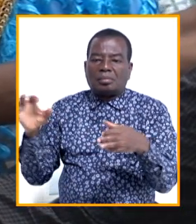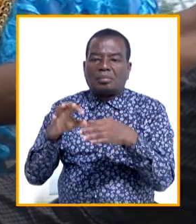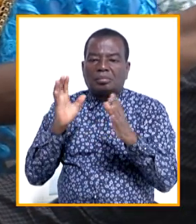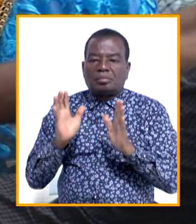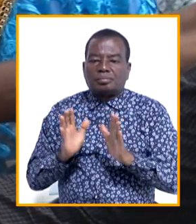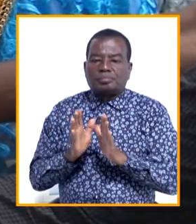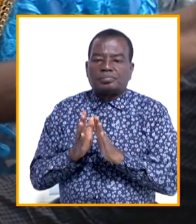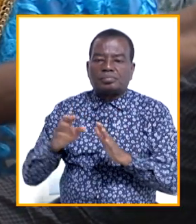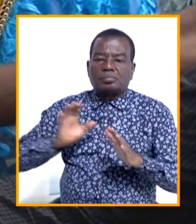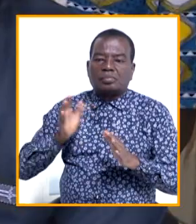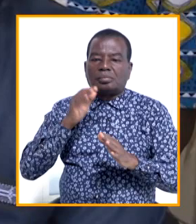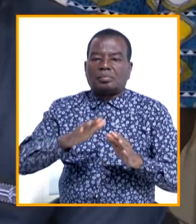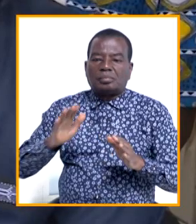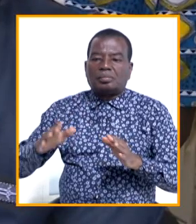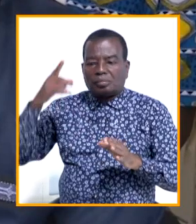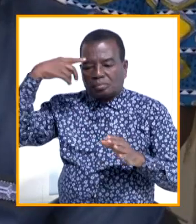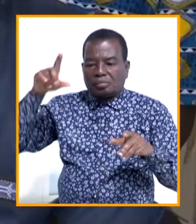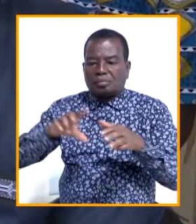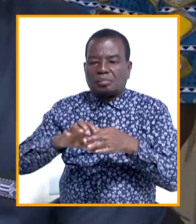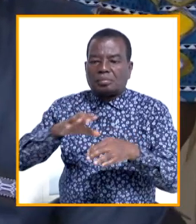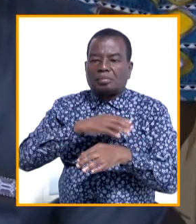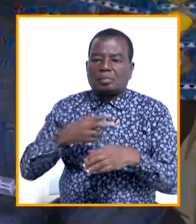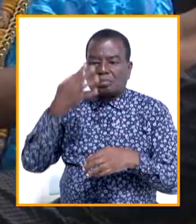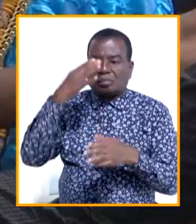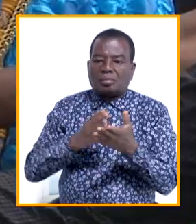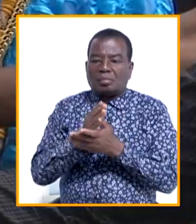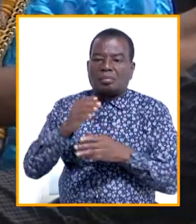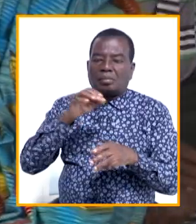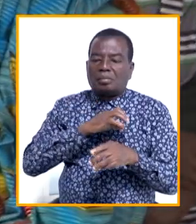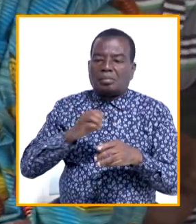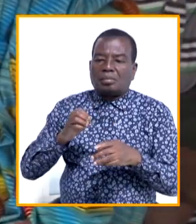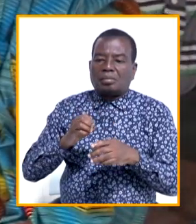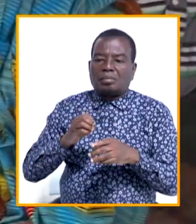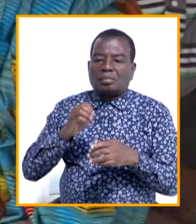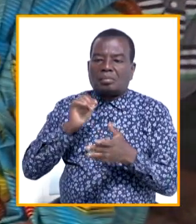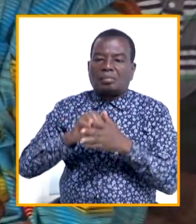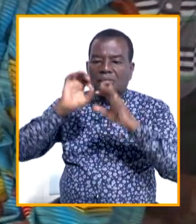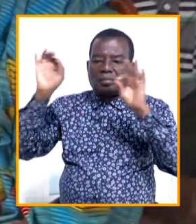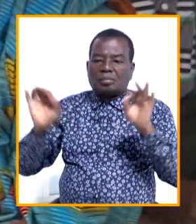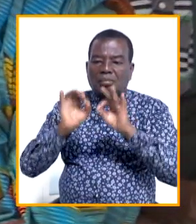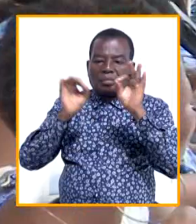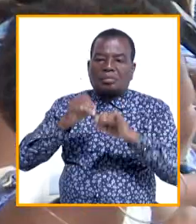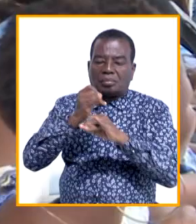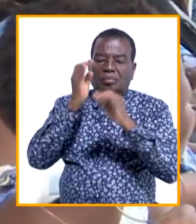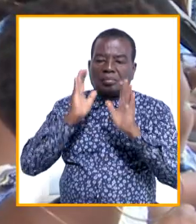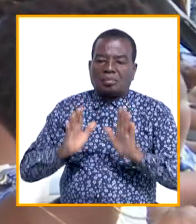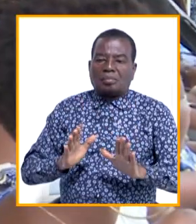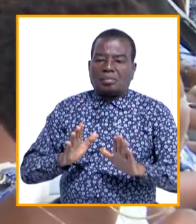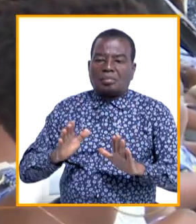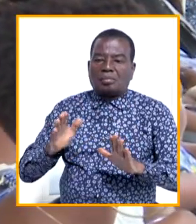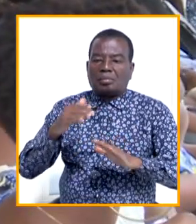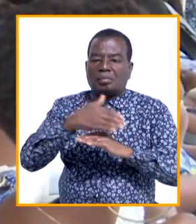culturel pour que nos enfants nos petits frères connaissent bien cette culture ivoirienne cette cérémonie d'investiture du bureau